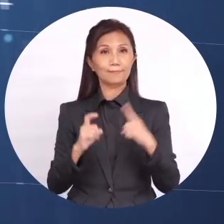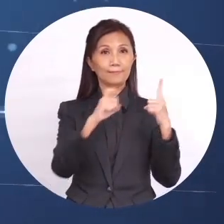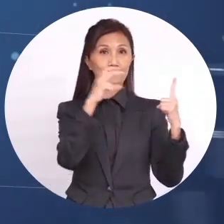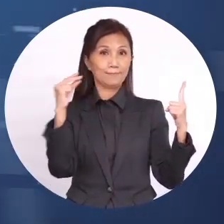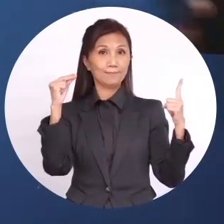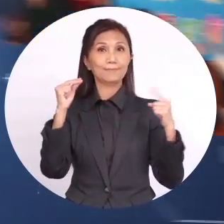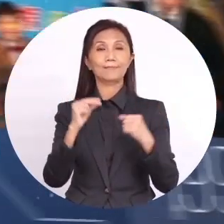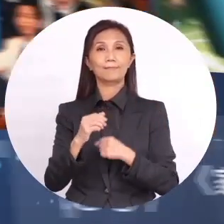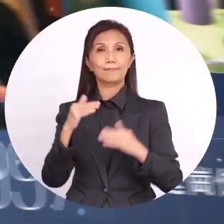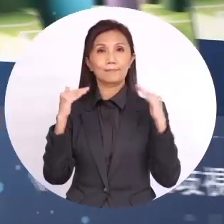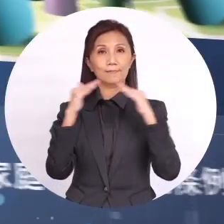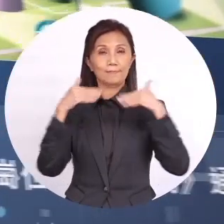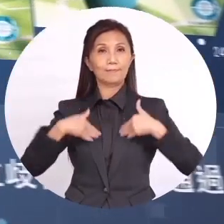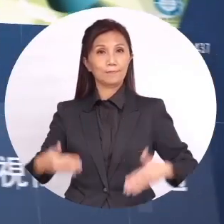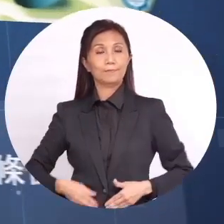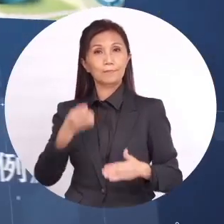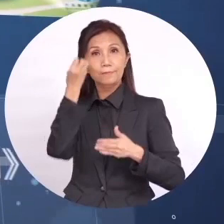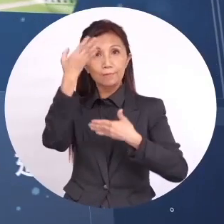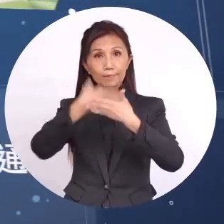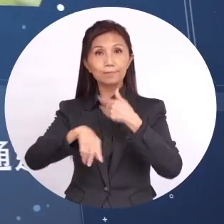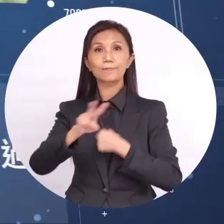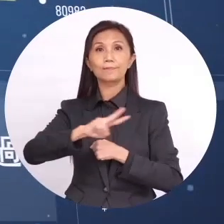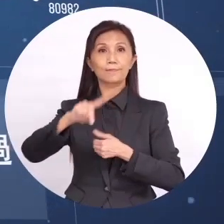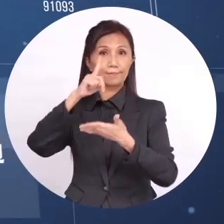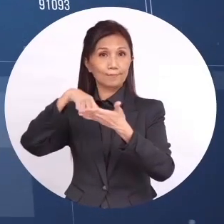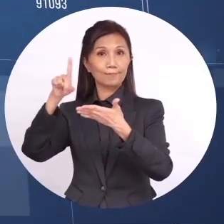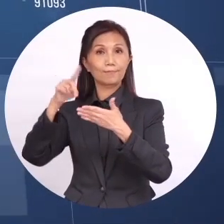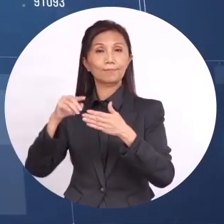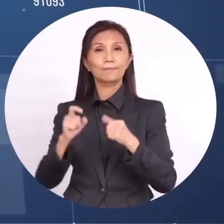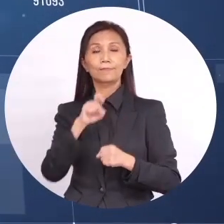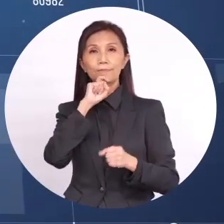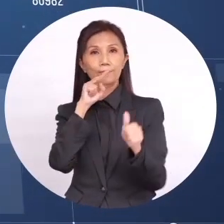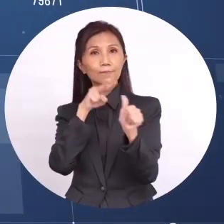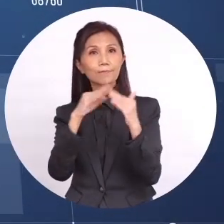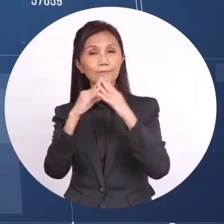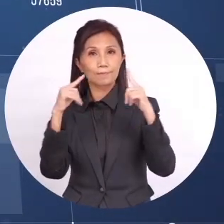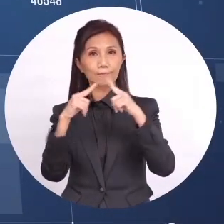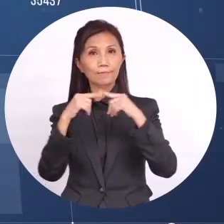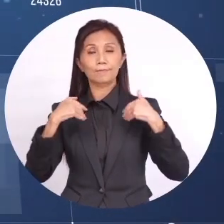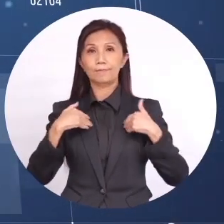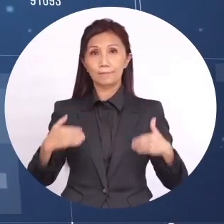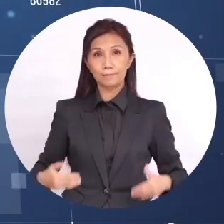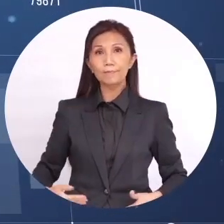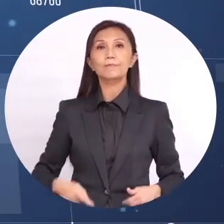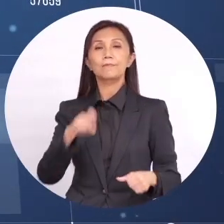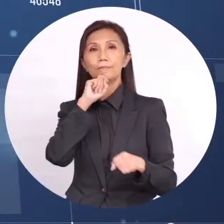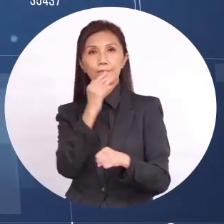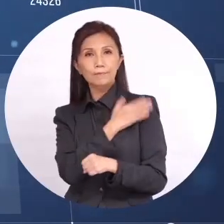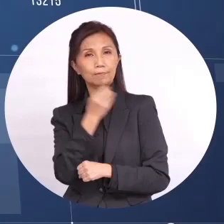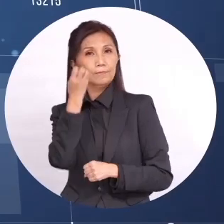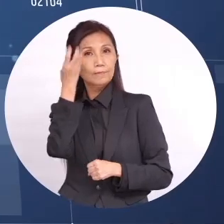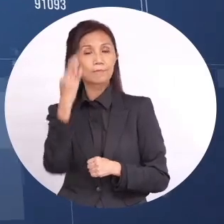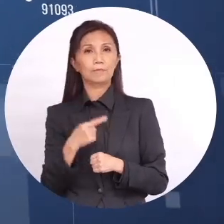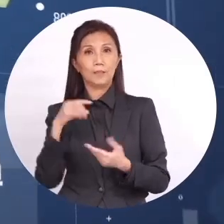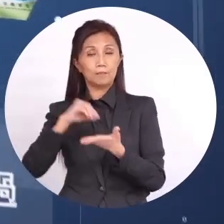1997年家庭岗位歧视条例亦都获得通过，将基于照顾直系家庭成员的照顾责任的歧视行